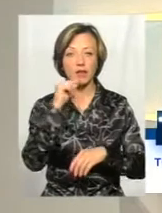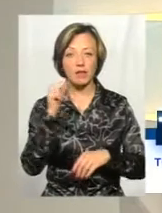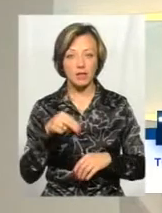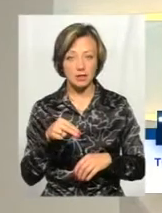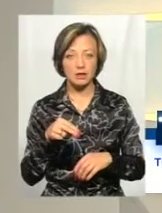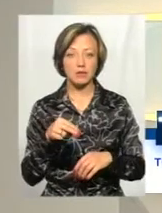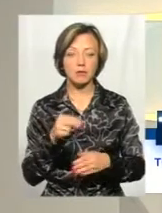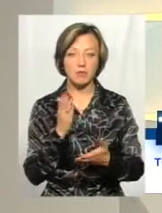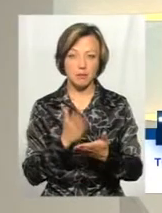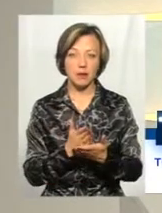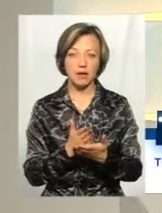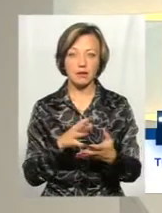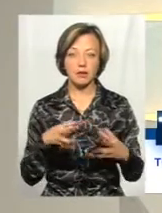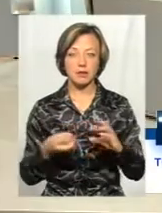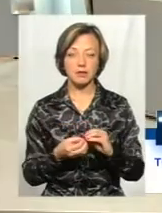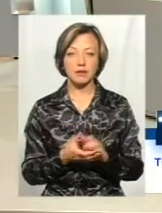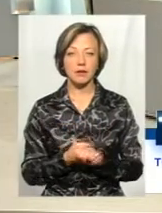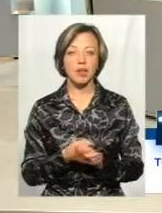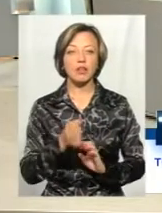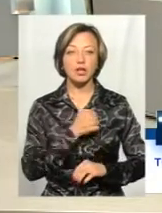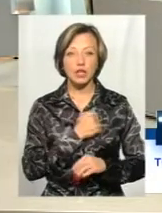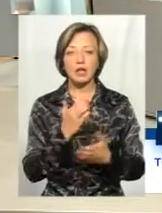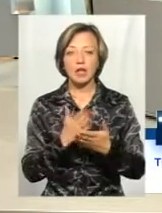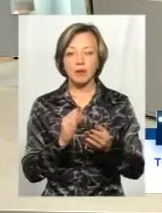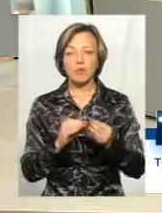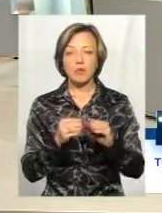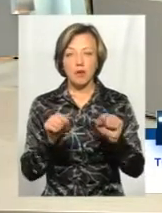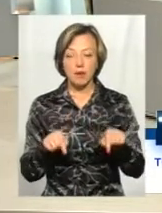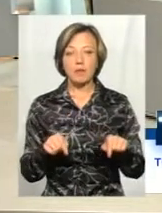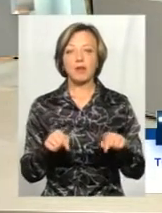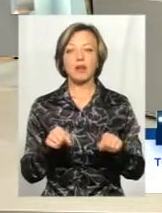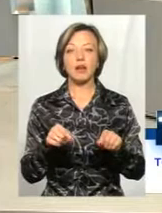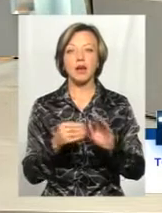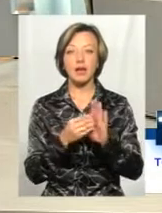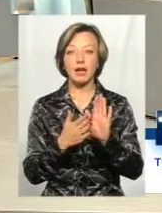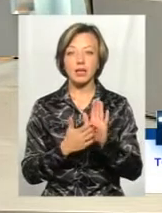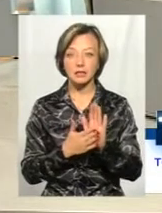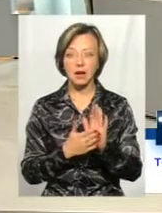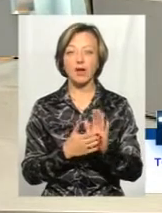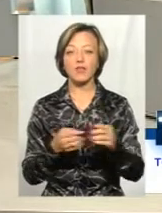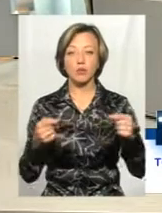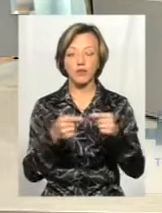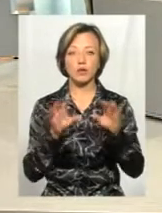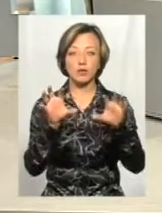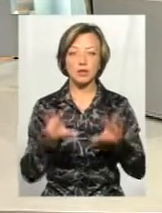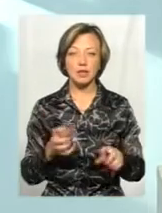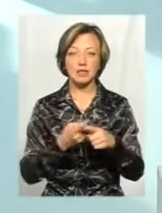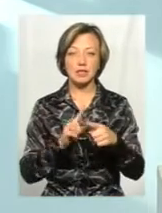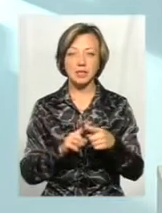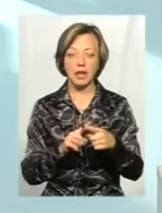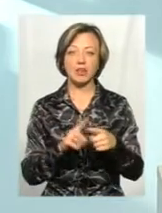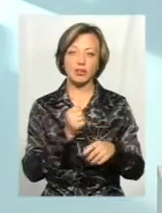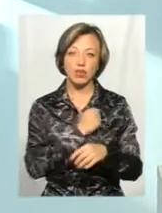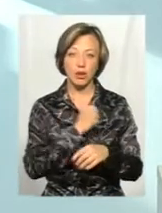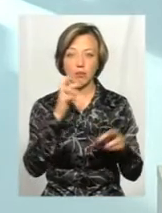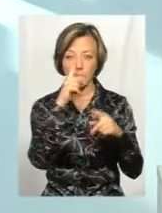винних мали такий наслідок? На жаль, тут дійсно є проблематика, оскільки реєстратор, відповідно до закону, і це, на жаль, є прогалиною законодавчою.